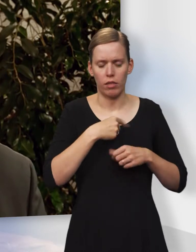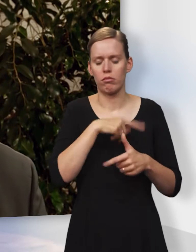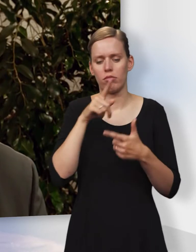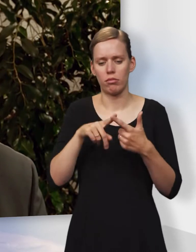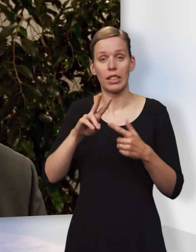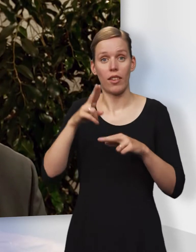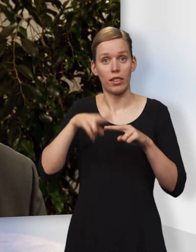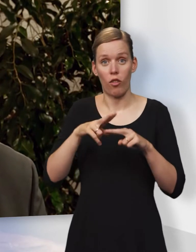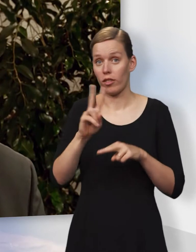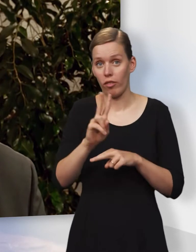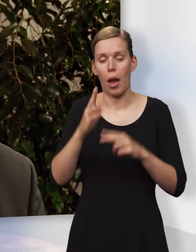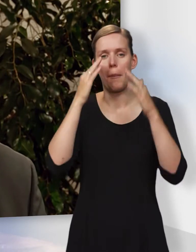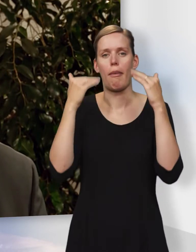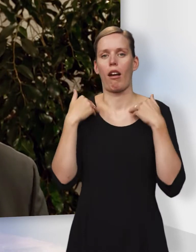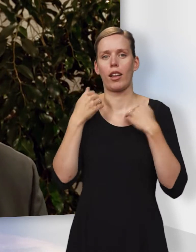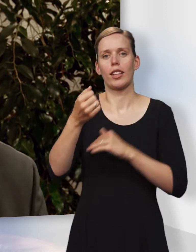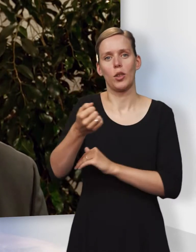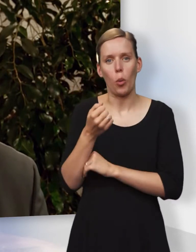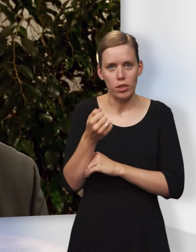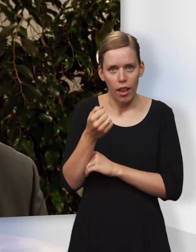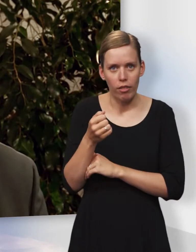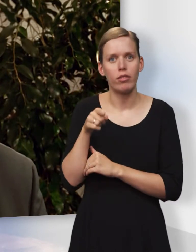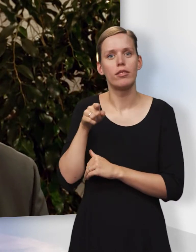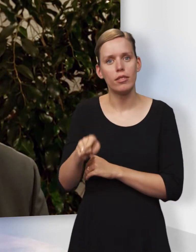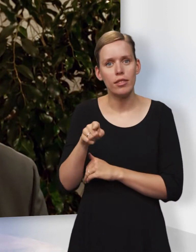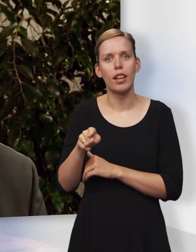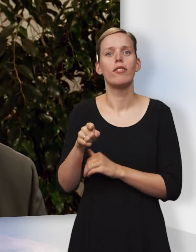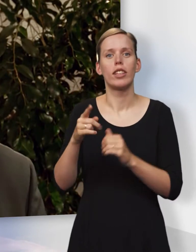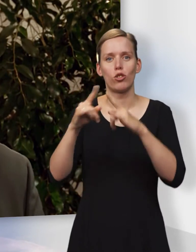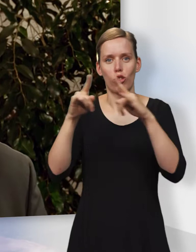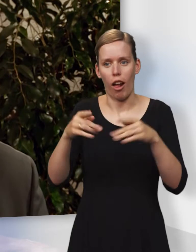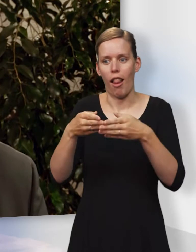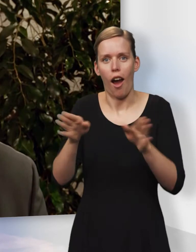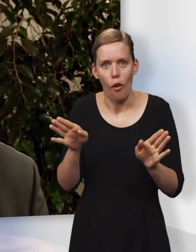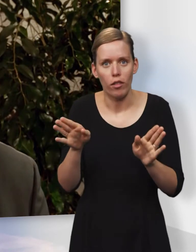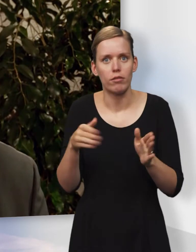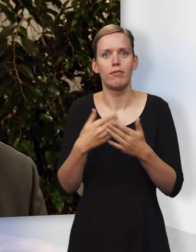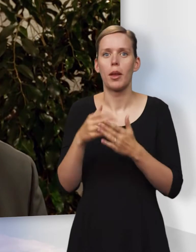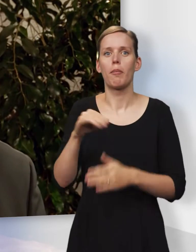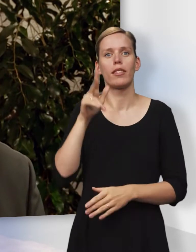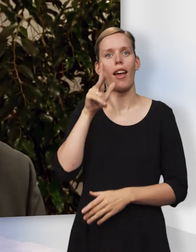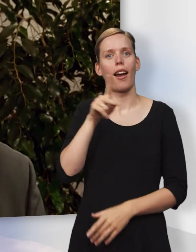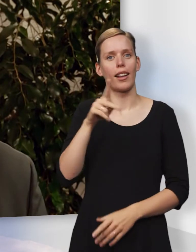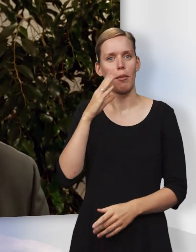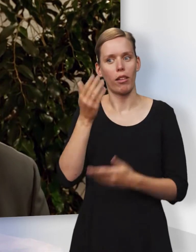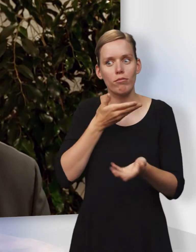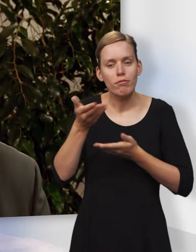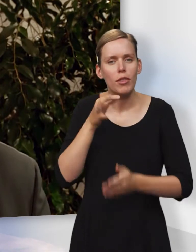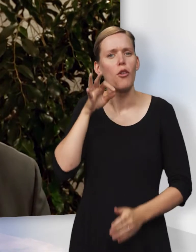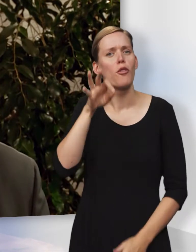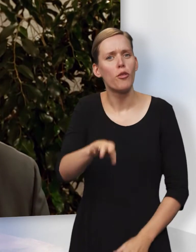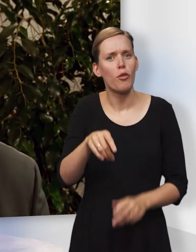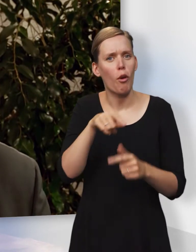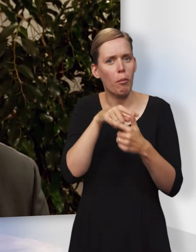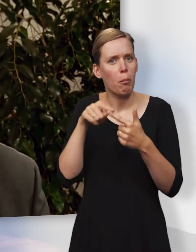Wirt, der Maria und Josef sozusagen den Stall und die Tür öffnet. Ich werde mit Herrn Klemann darüber ins Gespräch kommen, wer für ihn